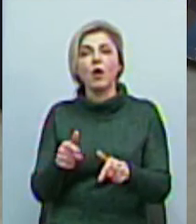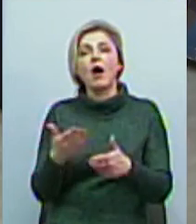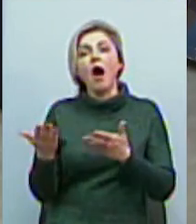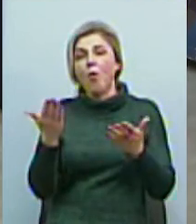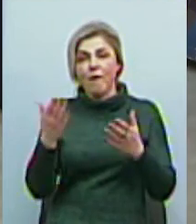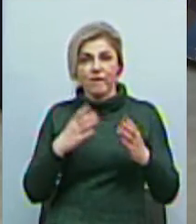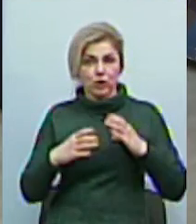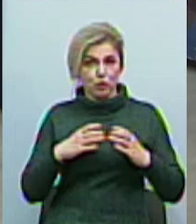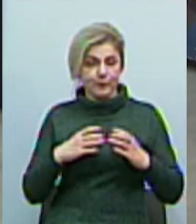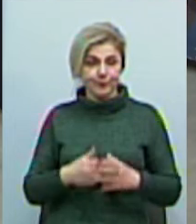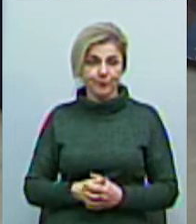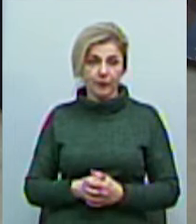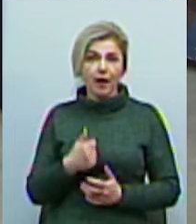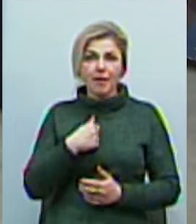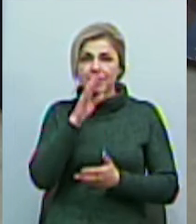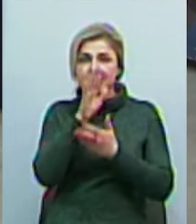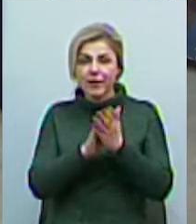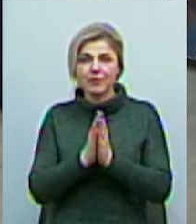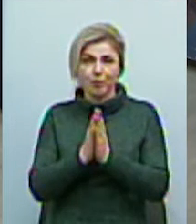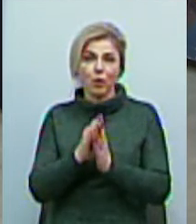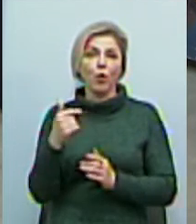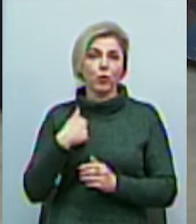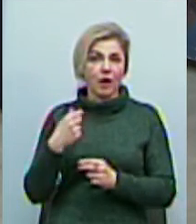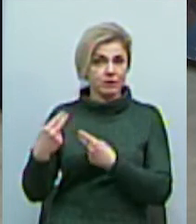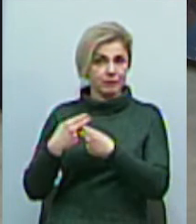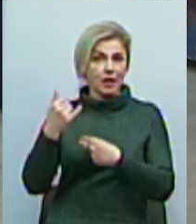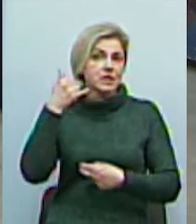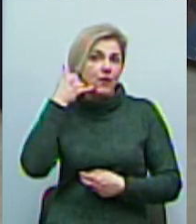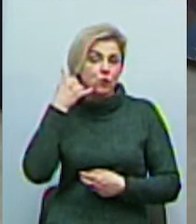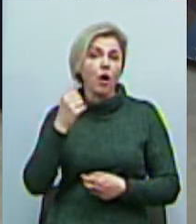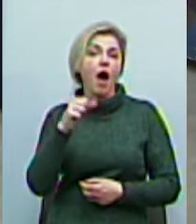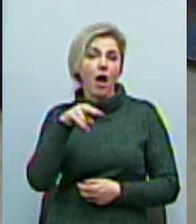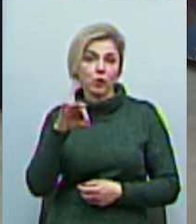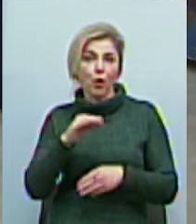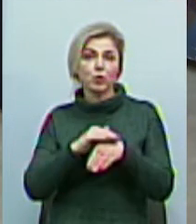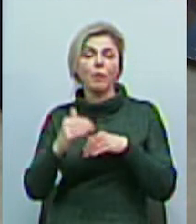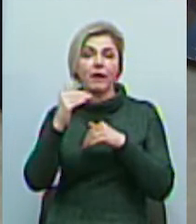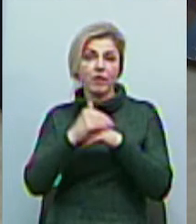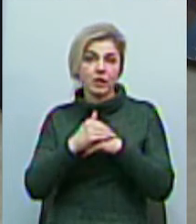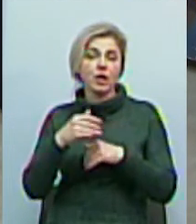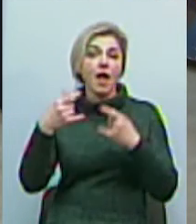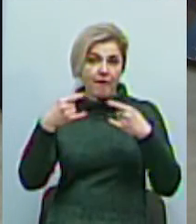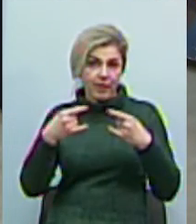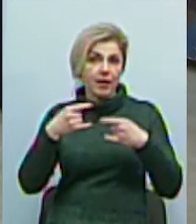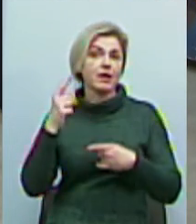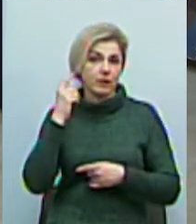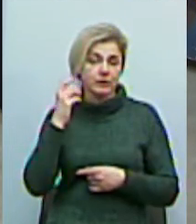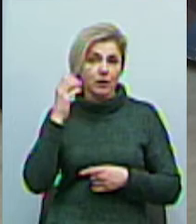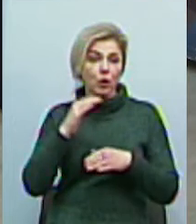вишу. Людмила Володимирівна, я перепрошую, у нас є дзвінок, давайте послухаємо. Алло, добрий вечір, ви в ефірі. Доброго